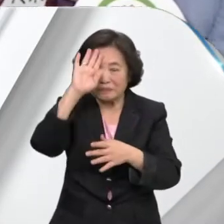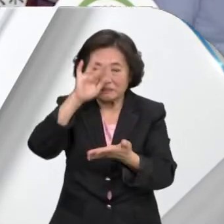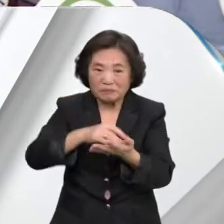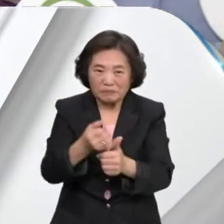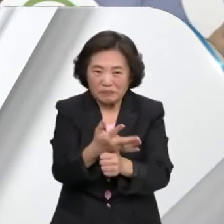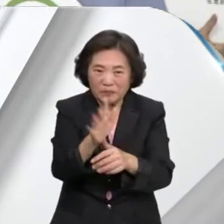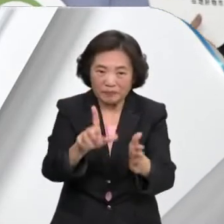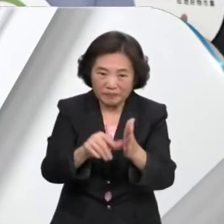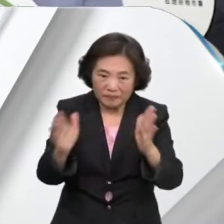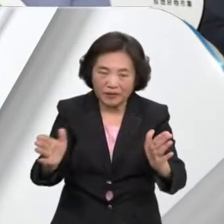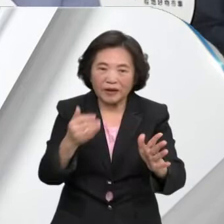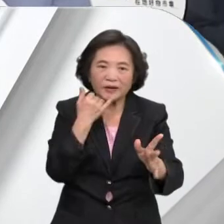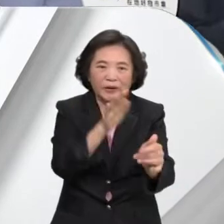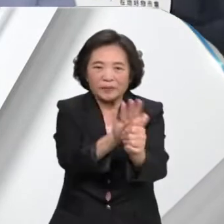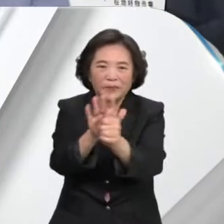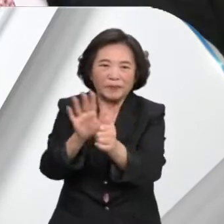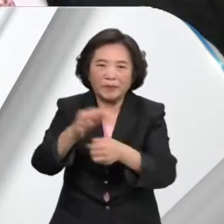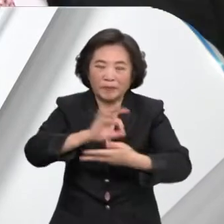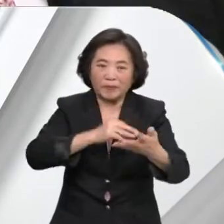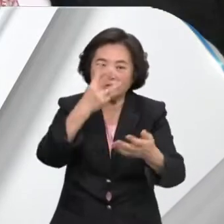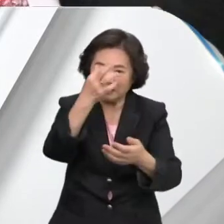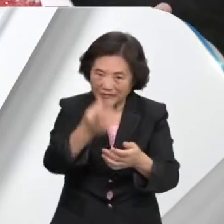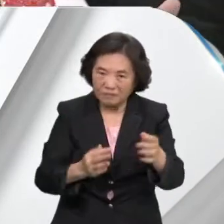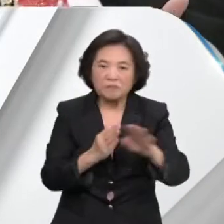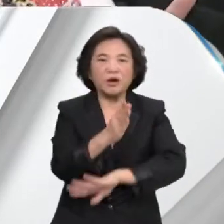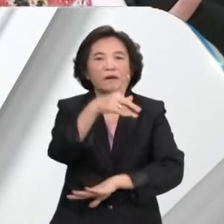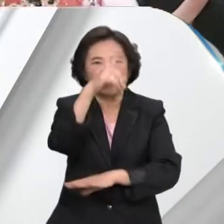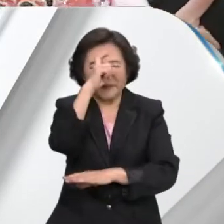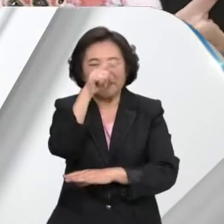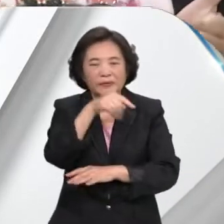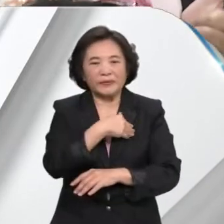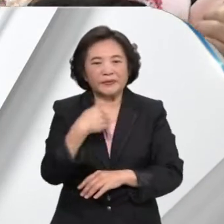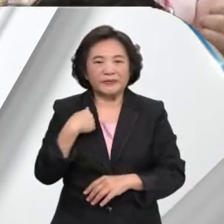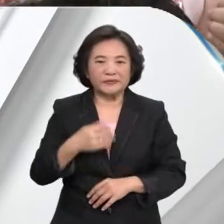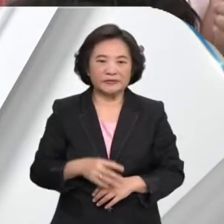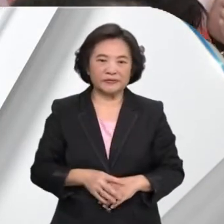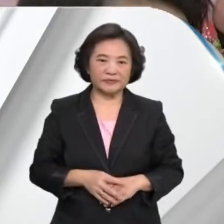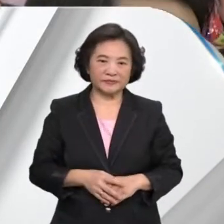算两百个销售量，是超过3G。看看新闻，我们下录音频特别报道。